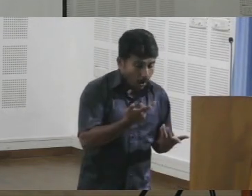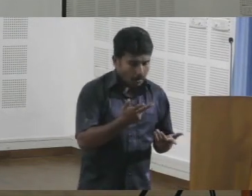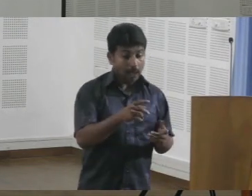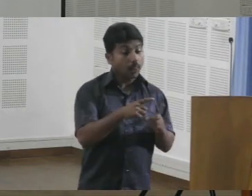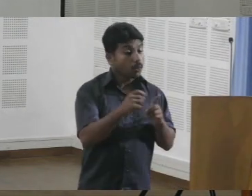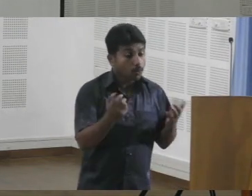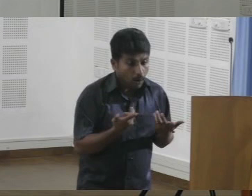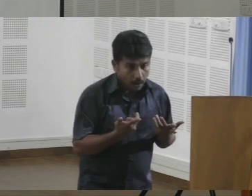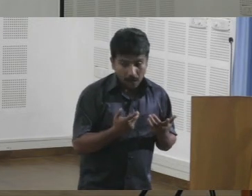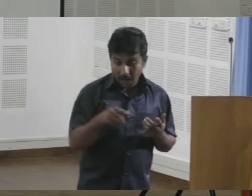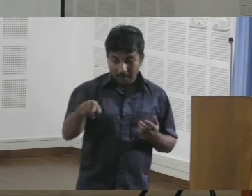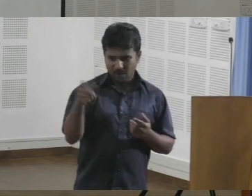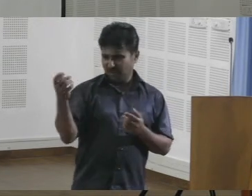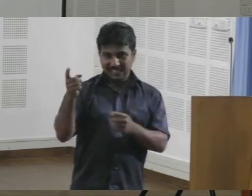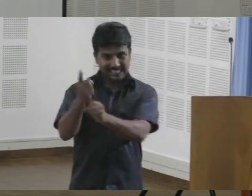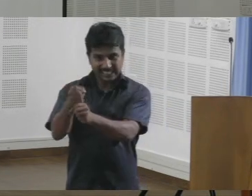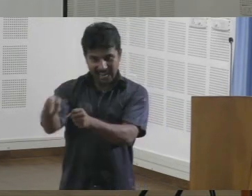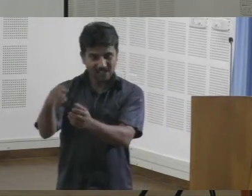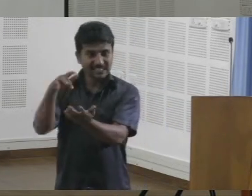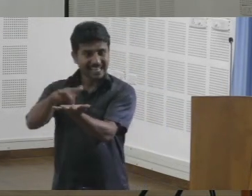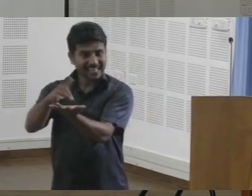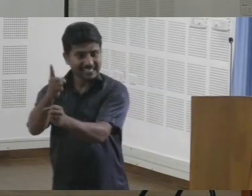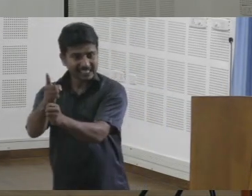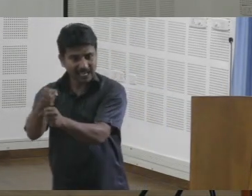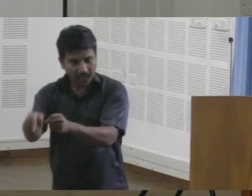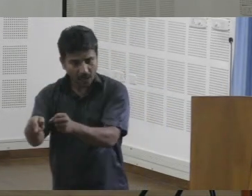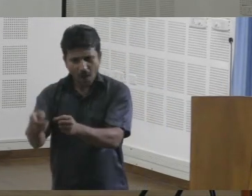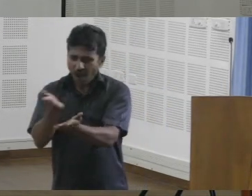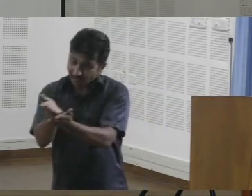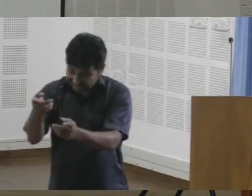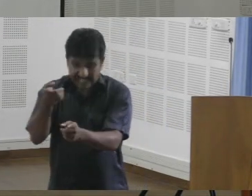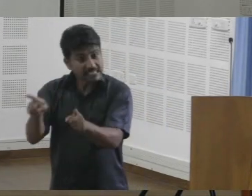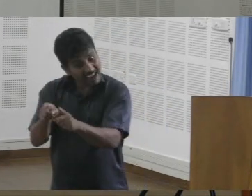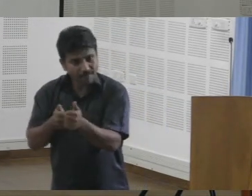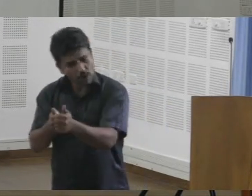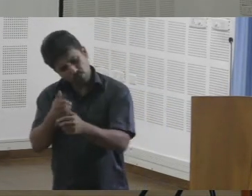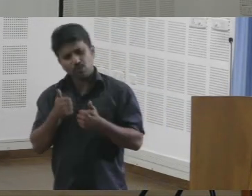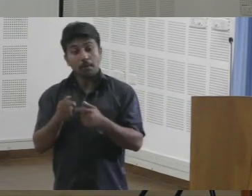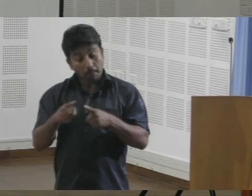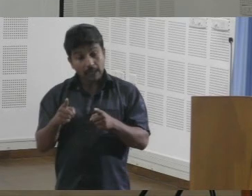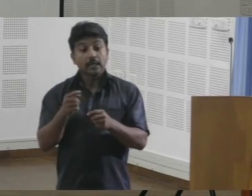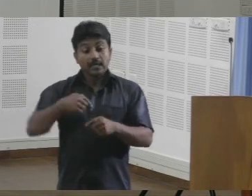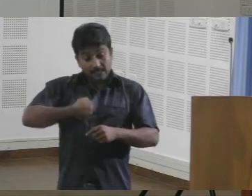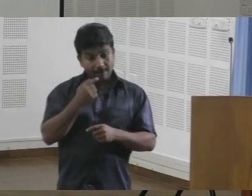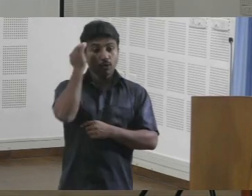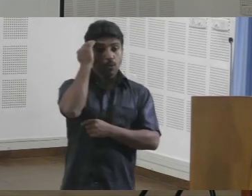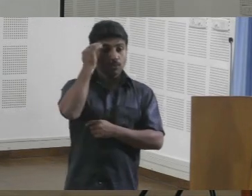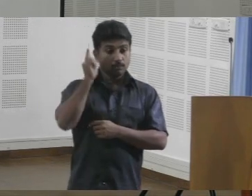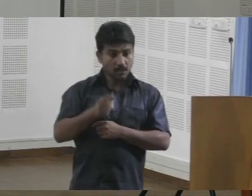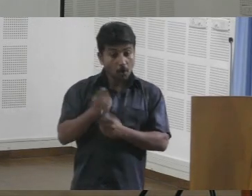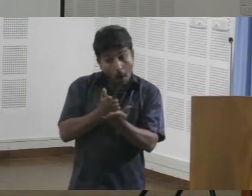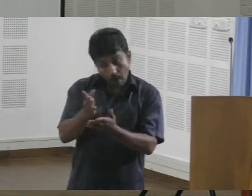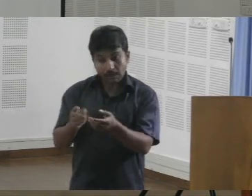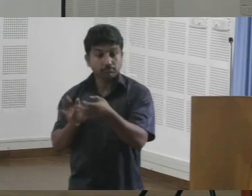ഒരു ഗതാഗതത്തിൽ ഡിപ്പെൻഡ് ചെയ്ത് മാത്രം മുന്നോട്ട് പോകരുത്. അപ്പൊ നമ്മൾക്ക് ഇങ്ങനത്തെ ഇഷ്യൂസ് ലൈഫിൽ പല സമയത്തും വരും എന്നുള്ള